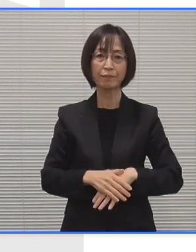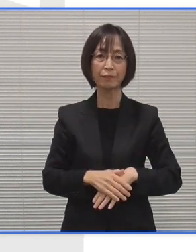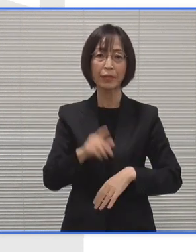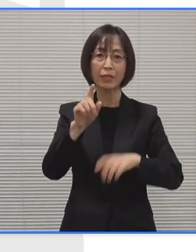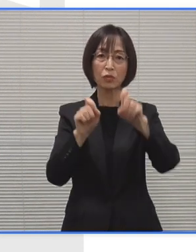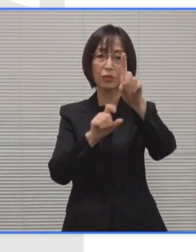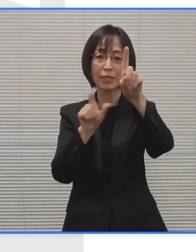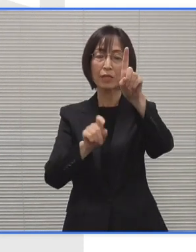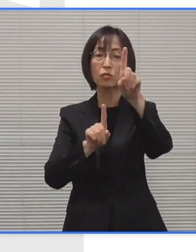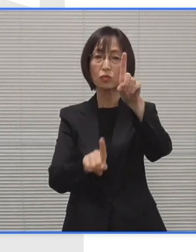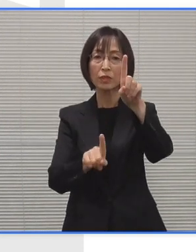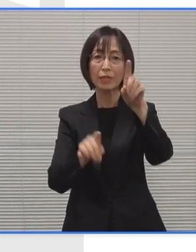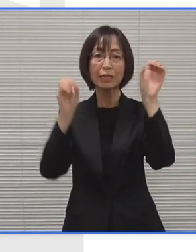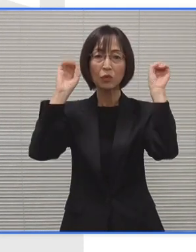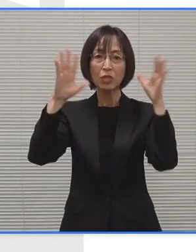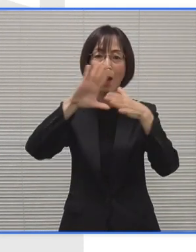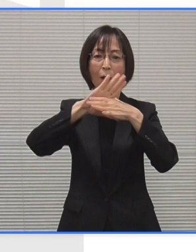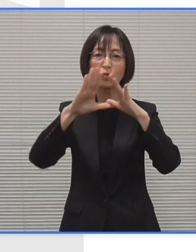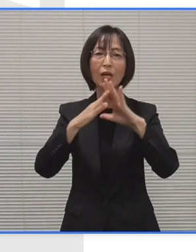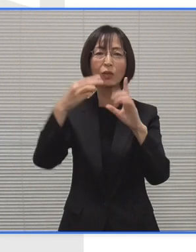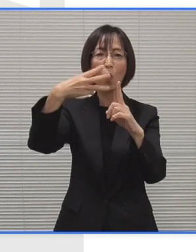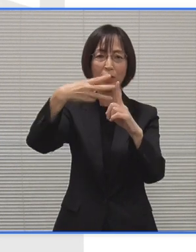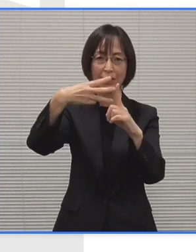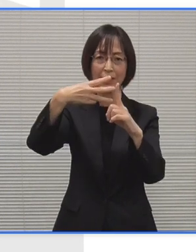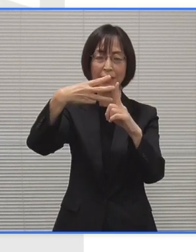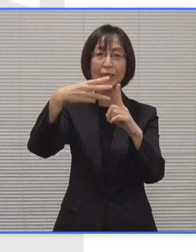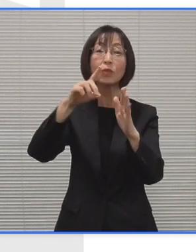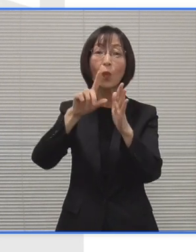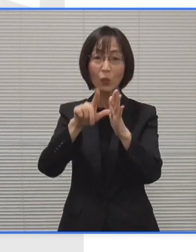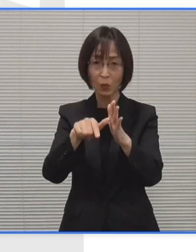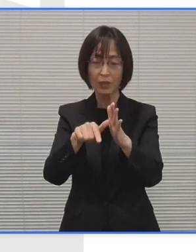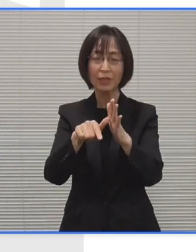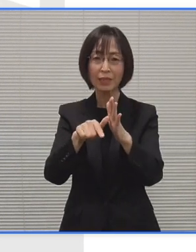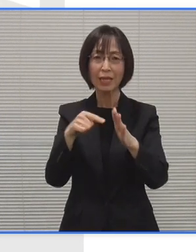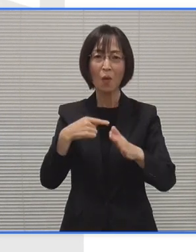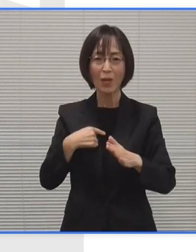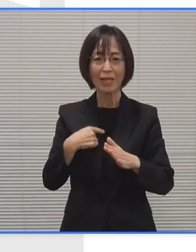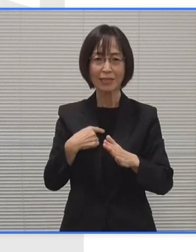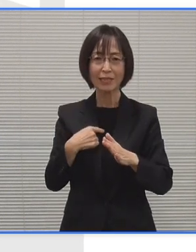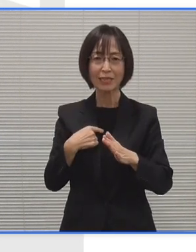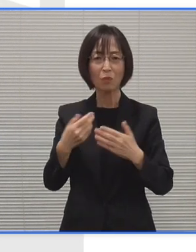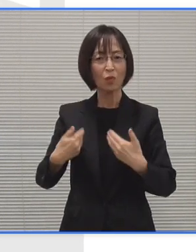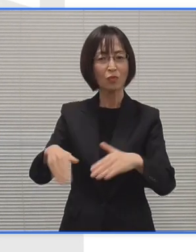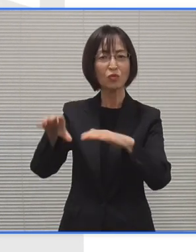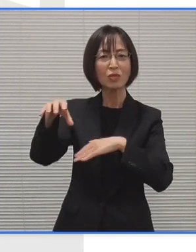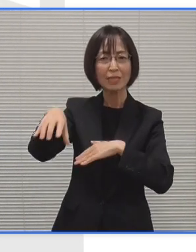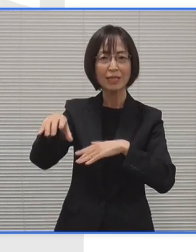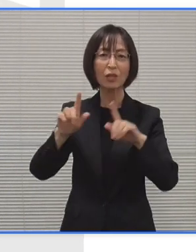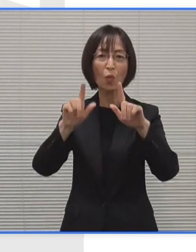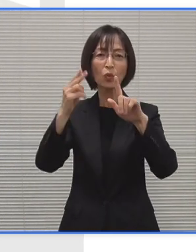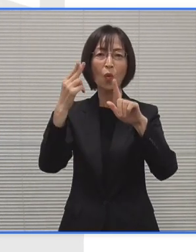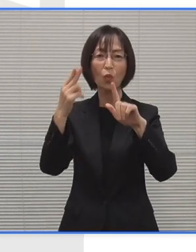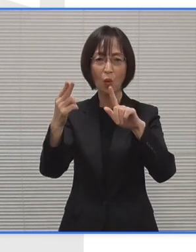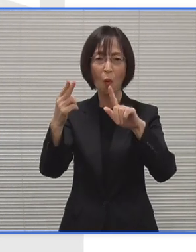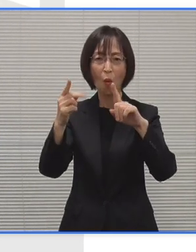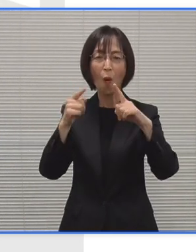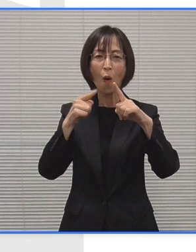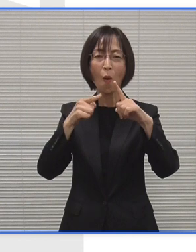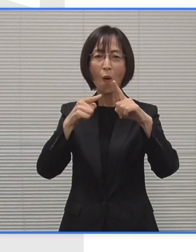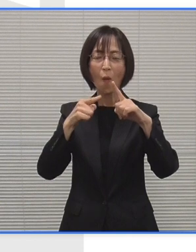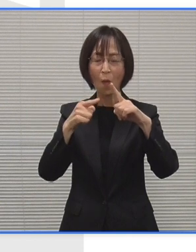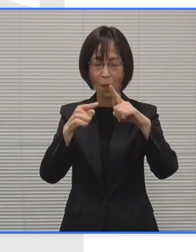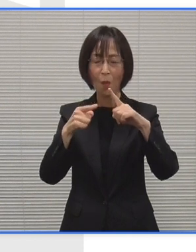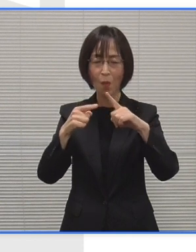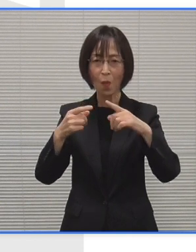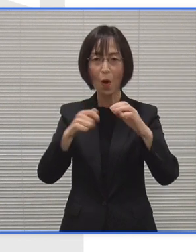月1日豊島文化の日には私も出身でございますけれども、東京都交響楽団が来